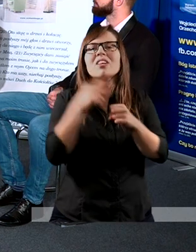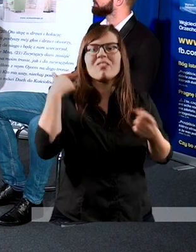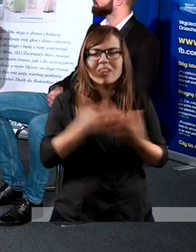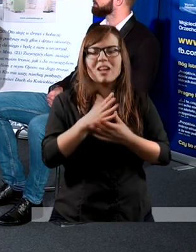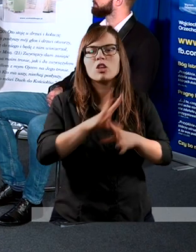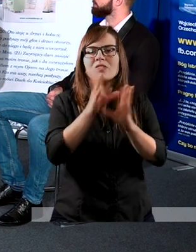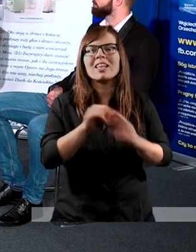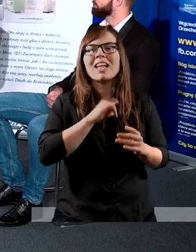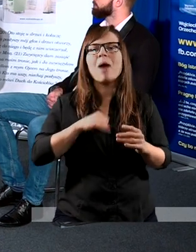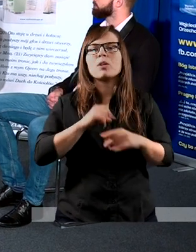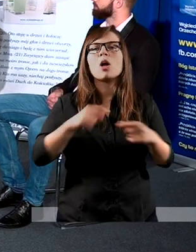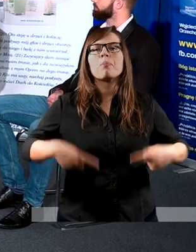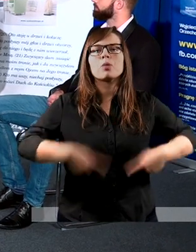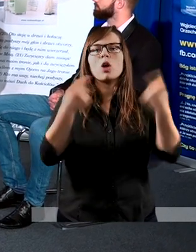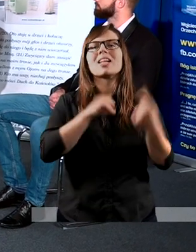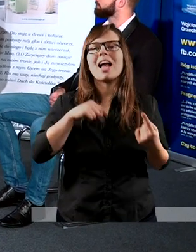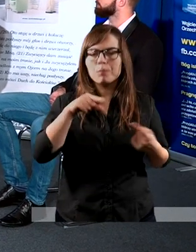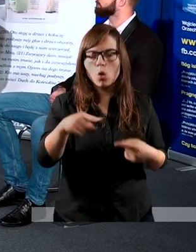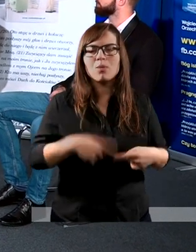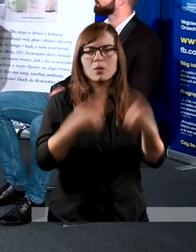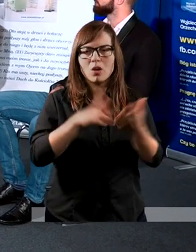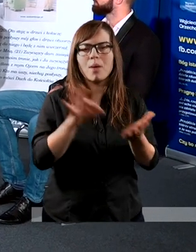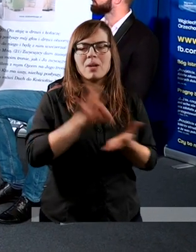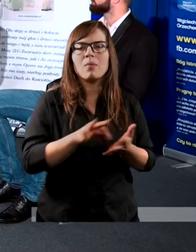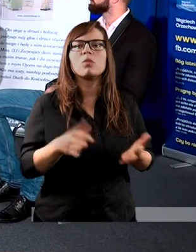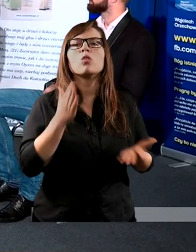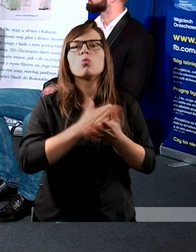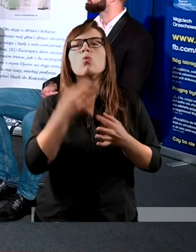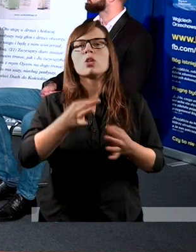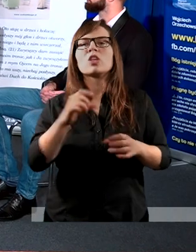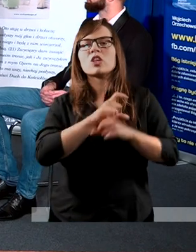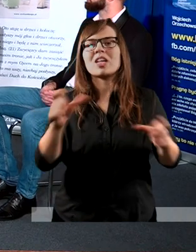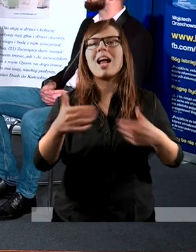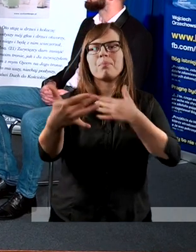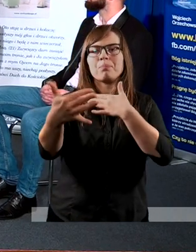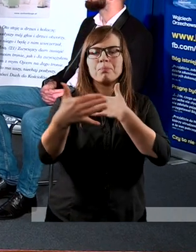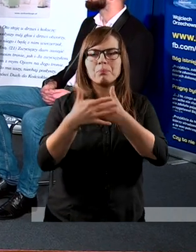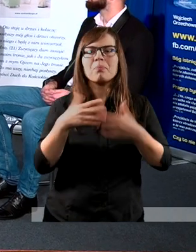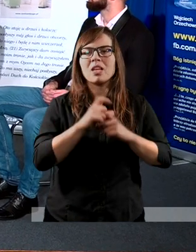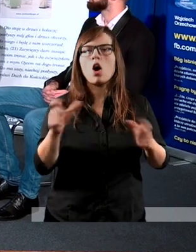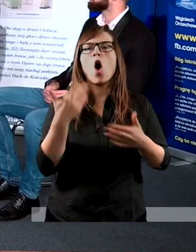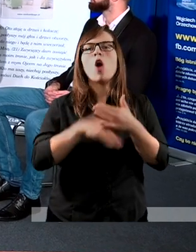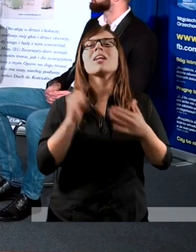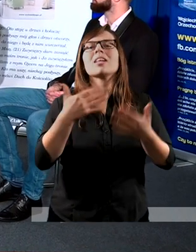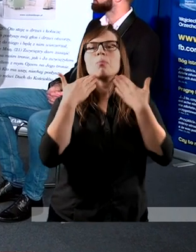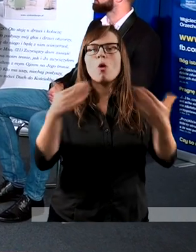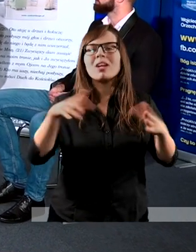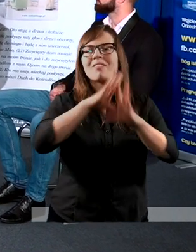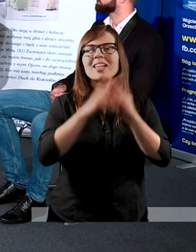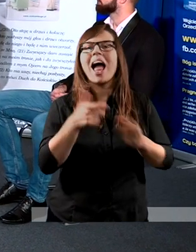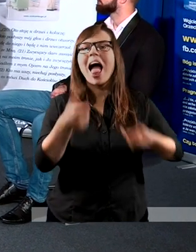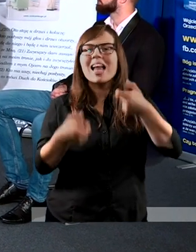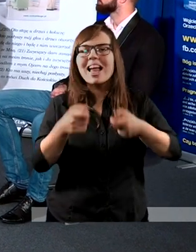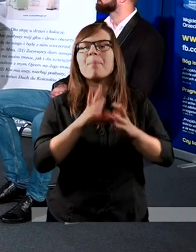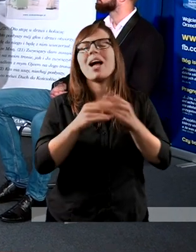że sami się przekonamy. Sami się o tym przekonamy. Kończąc dzisiejszy webinar, chciałbym Wam wszystkim podziękować. I podziękować za te wszystkie